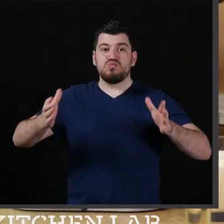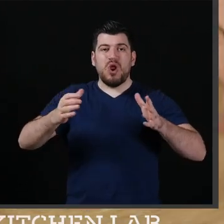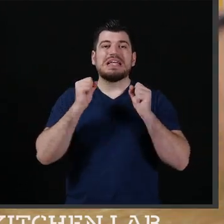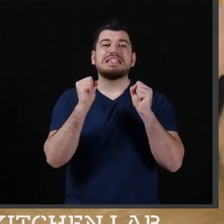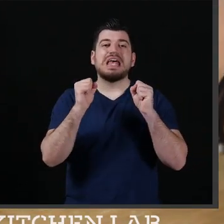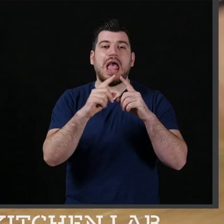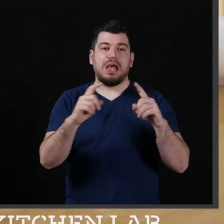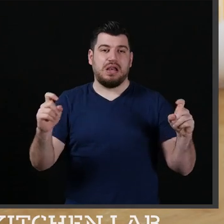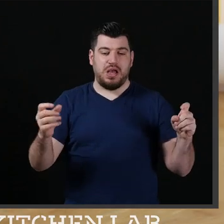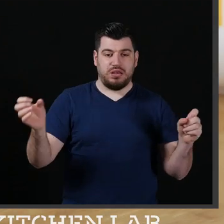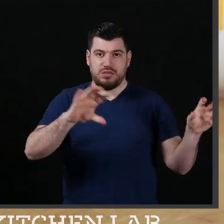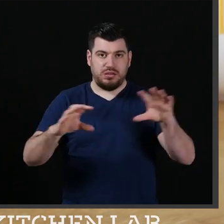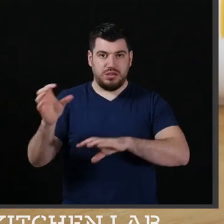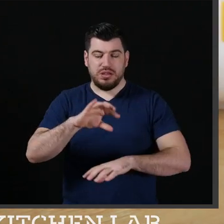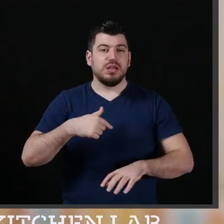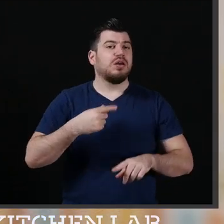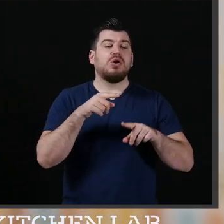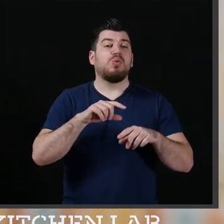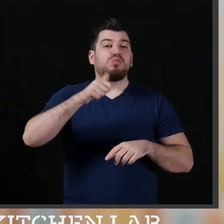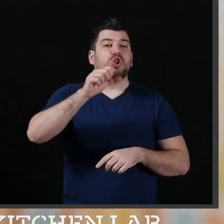υλικά. Ξεκινάμε με το σιμιγδάλι,